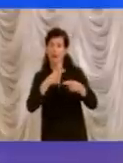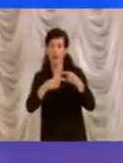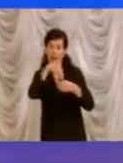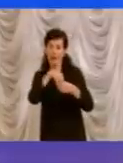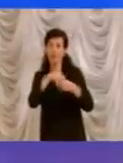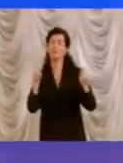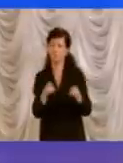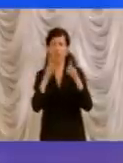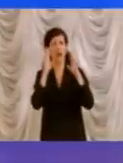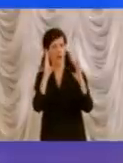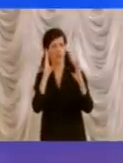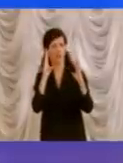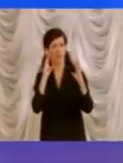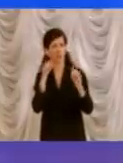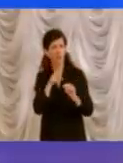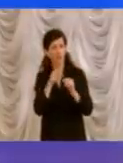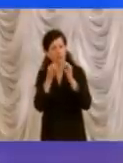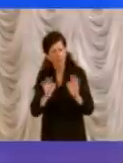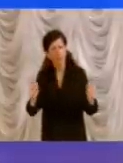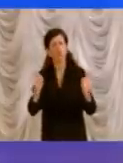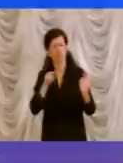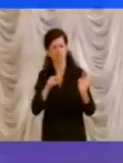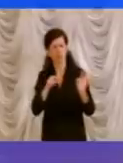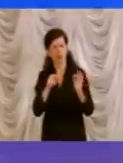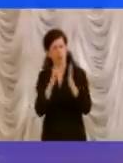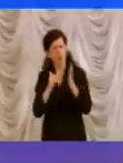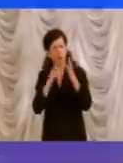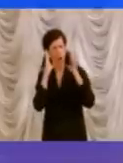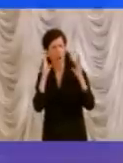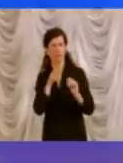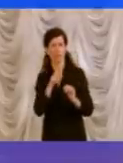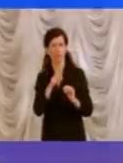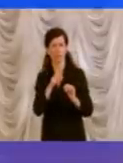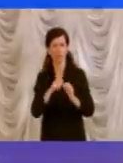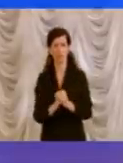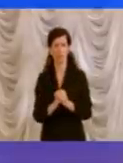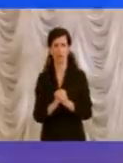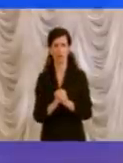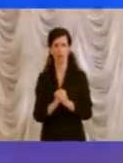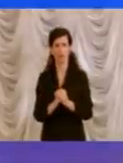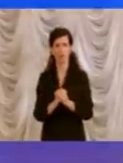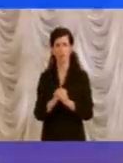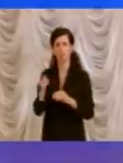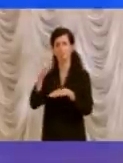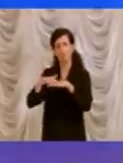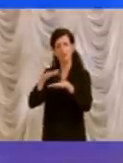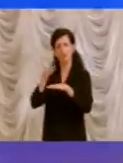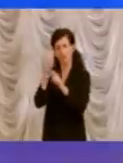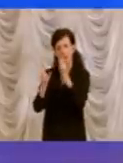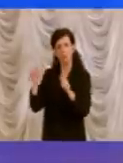bisogna rispettare questa precauzione teniamo conto che gli scienziati e gli esperti ci dicono